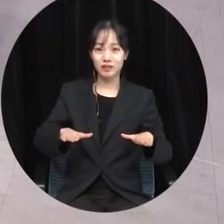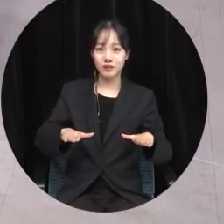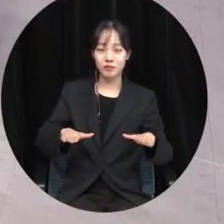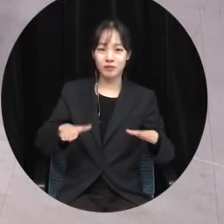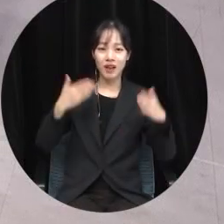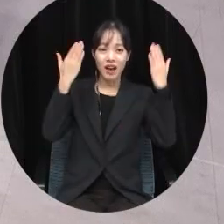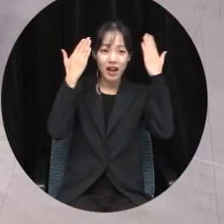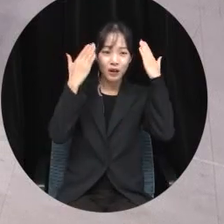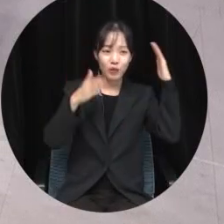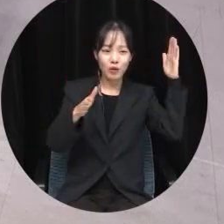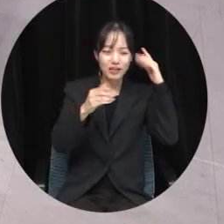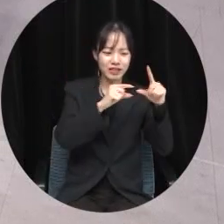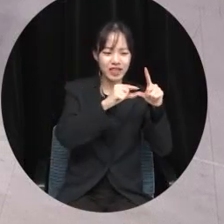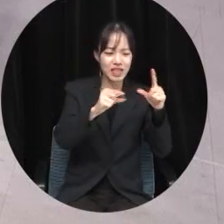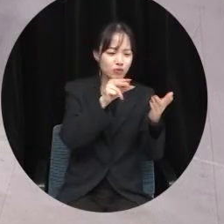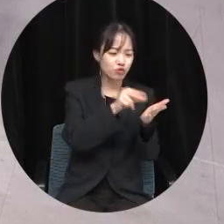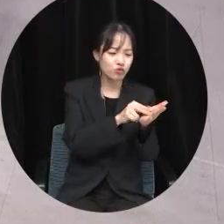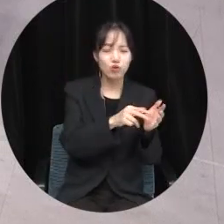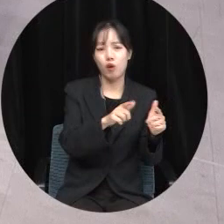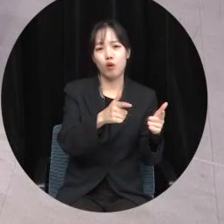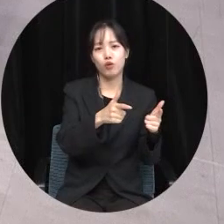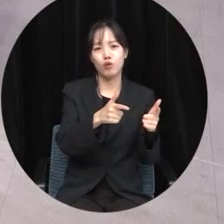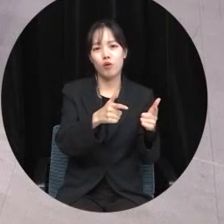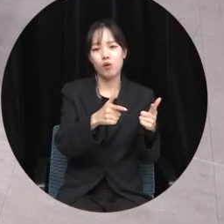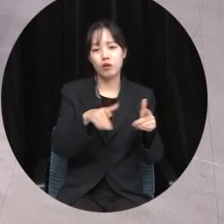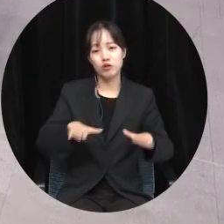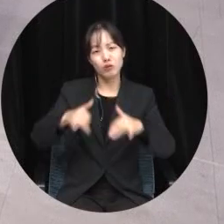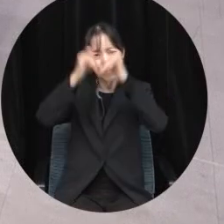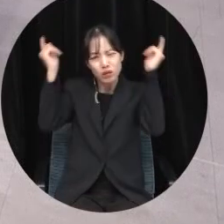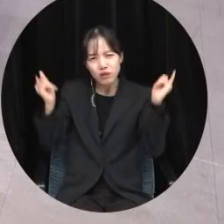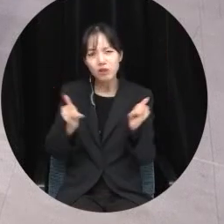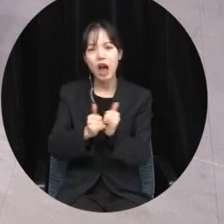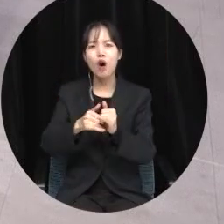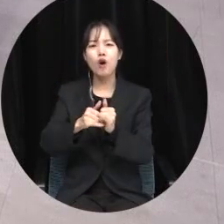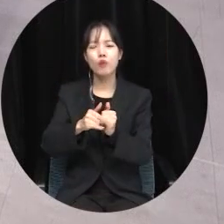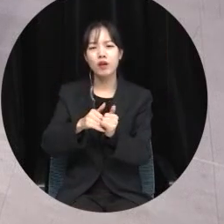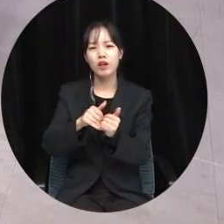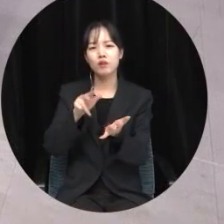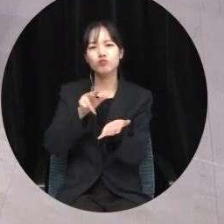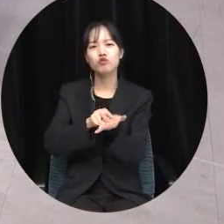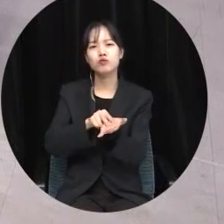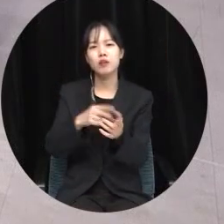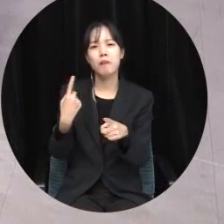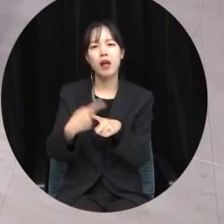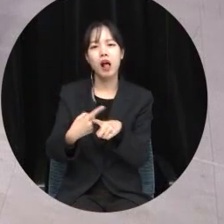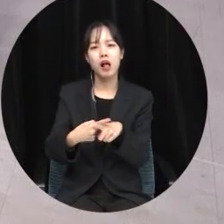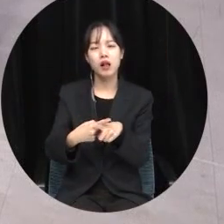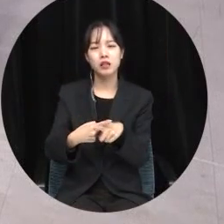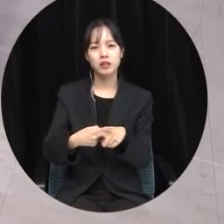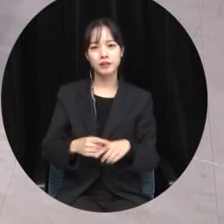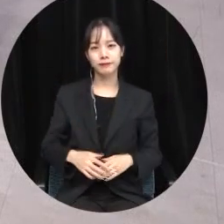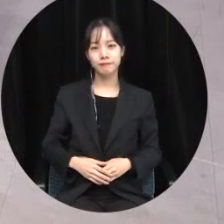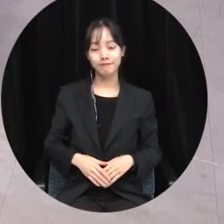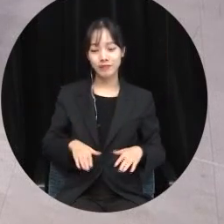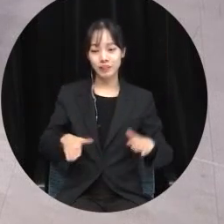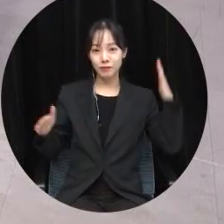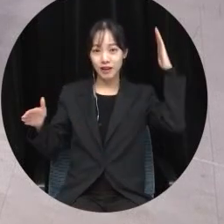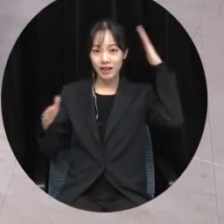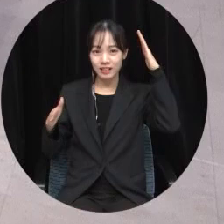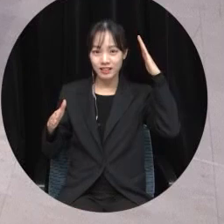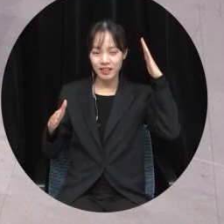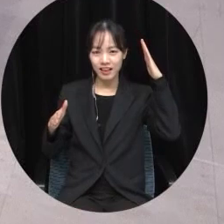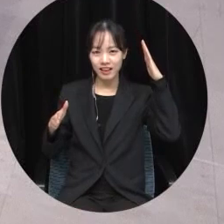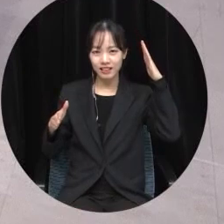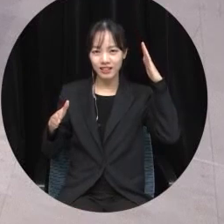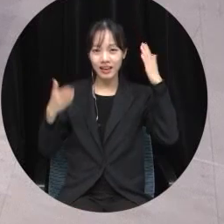문제가 아닌 우리 사회의 커다란 문제로 자리 잡고 있습니다. 학생들이 안전하게 학교에